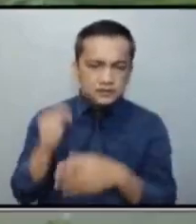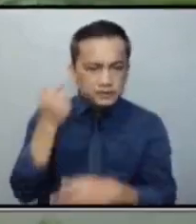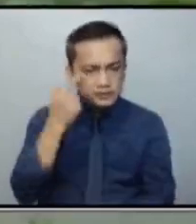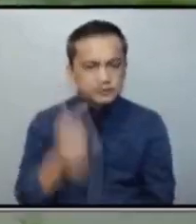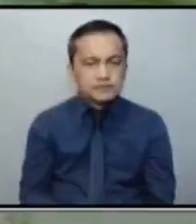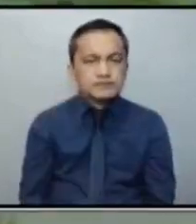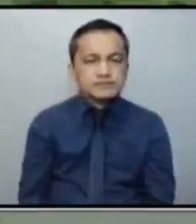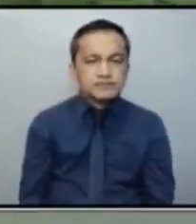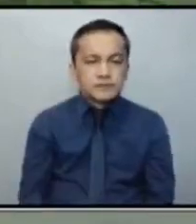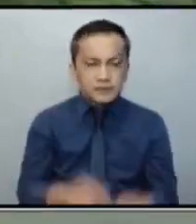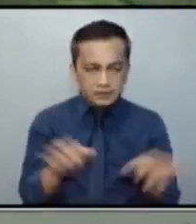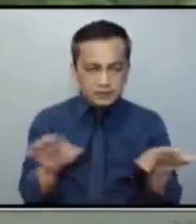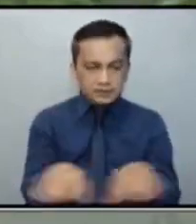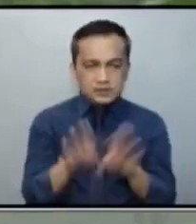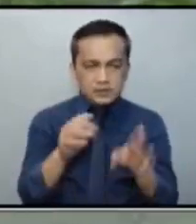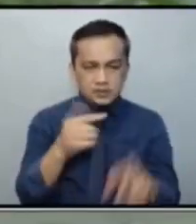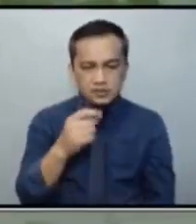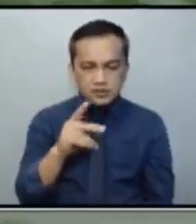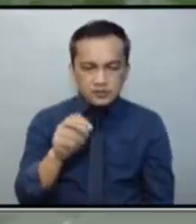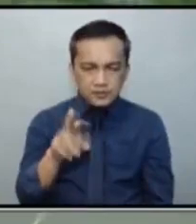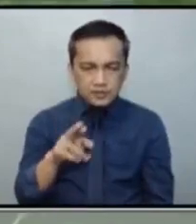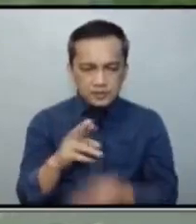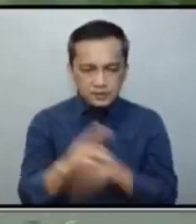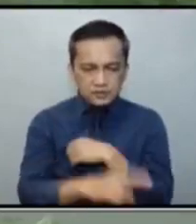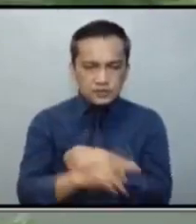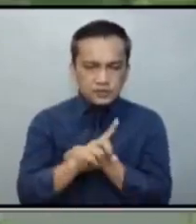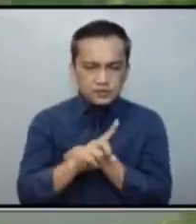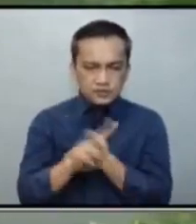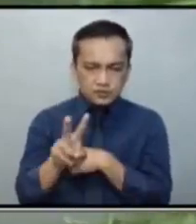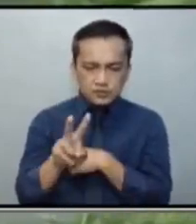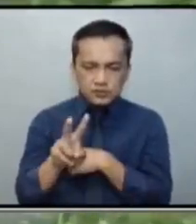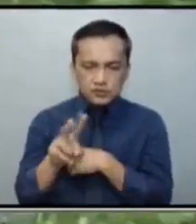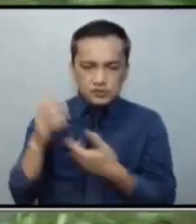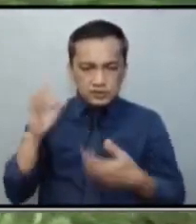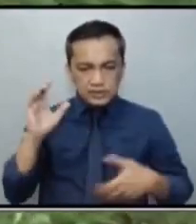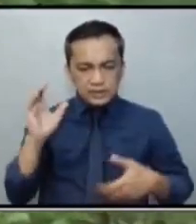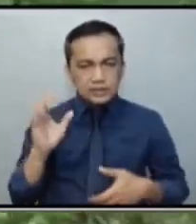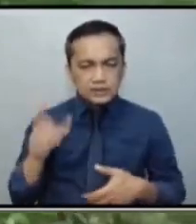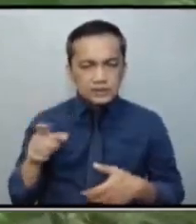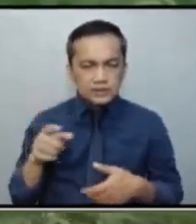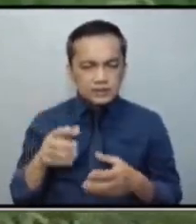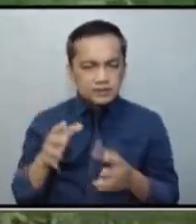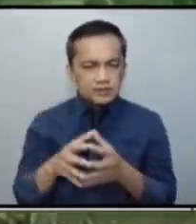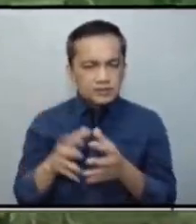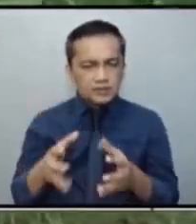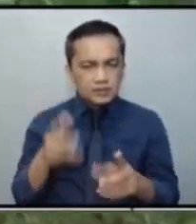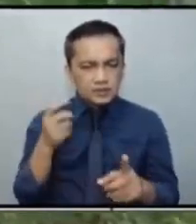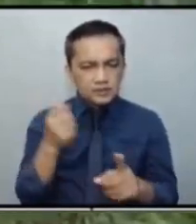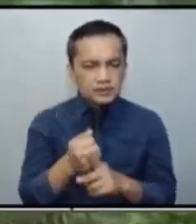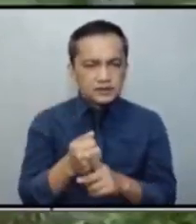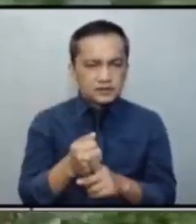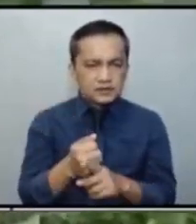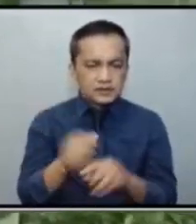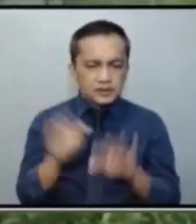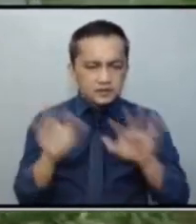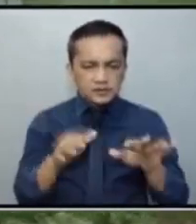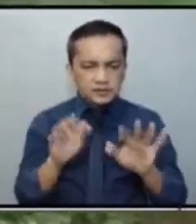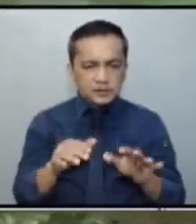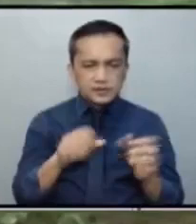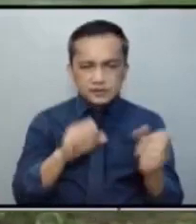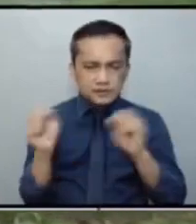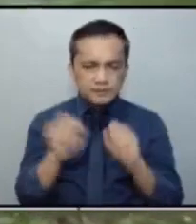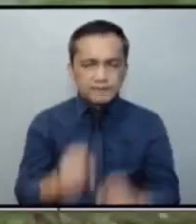ang mga gobernador sa Regions 1, 2 at Cordillera na lubhang naapektuhan sa pananalasa ng bagyo. Nasa